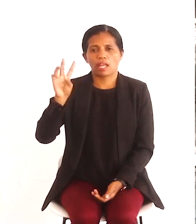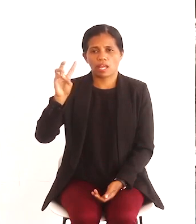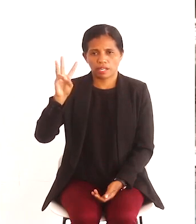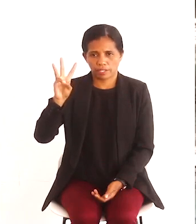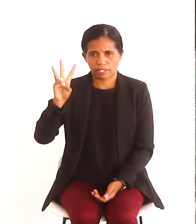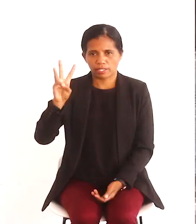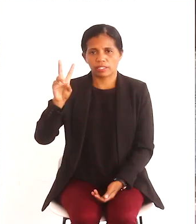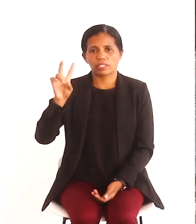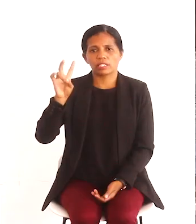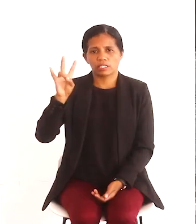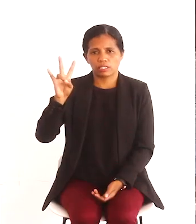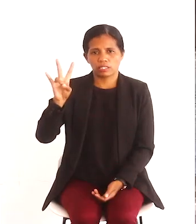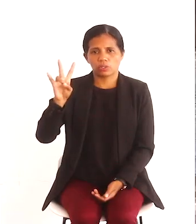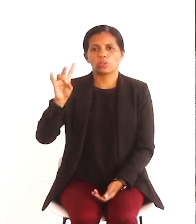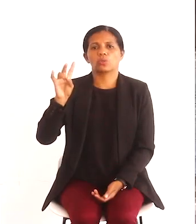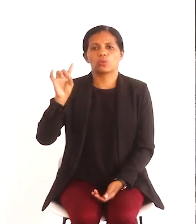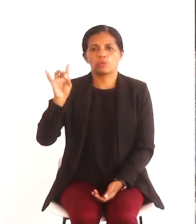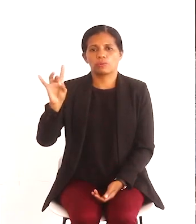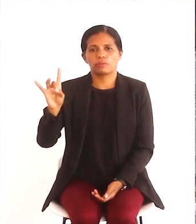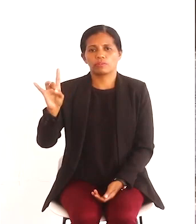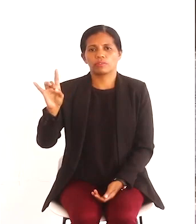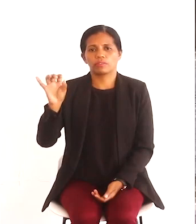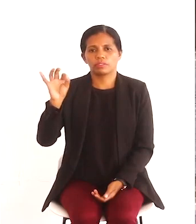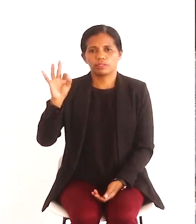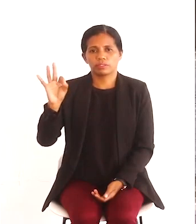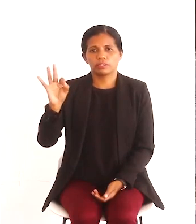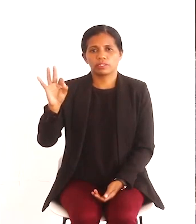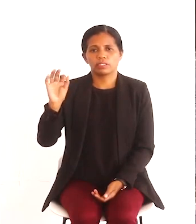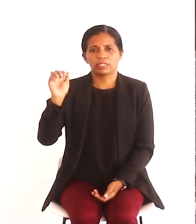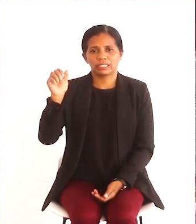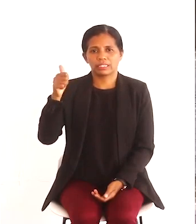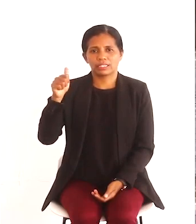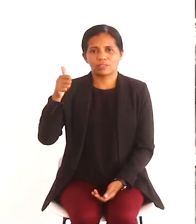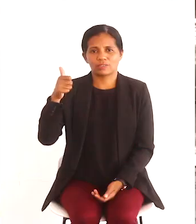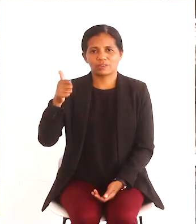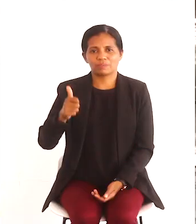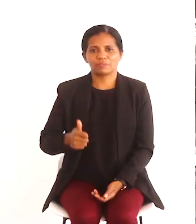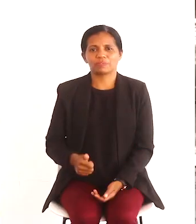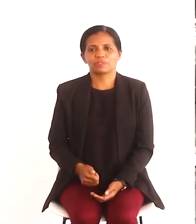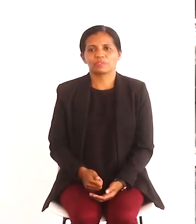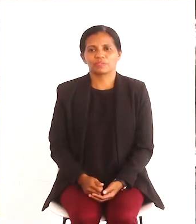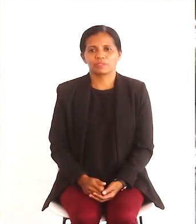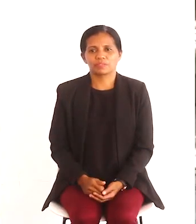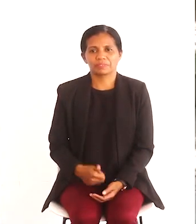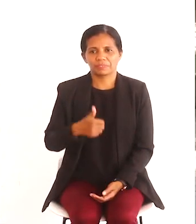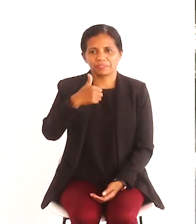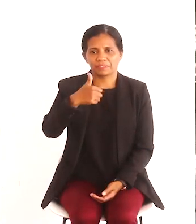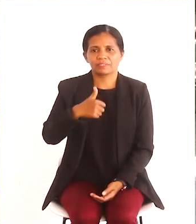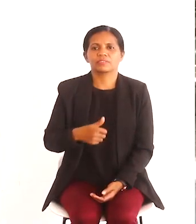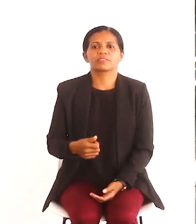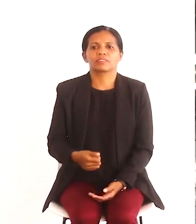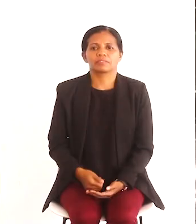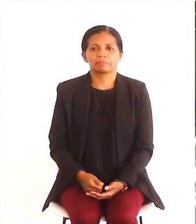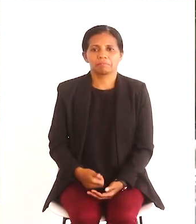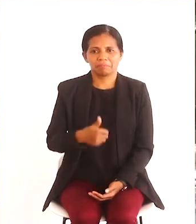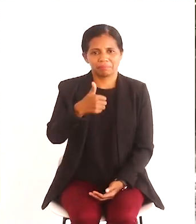lima, neng, hitu, walu, sia, sanulu. Ah, pura